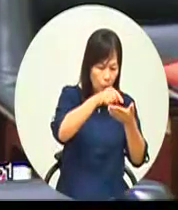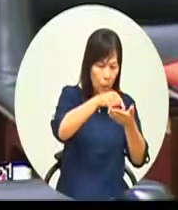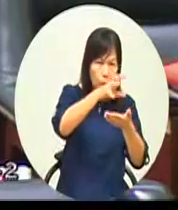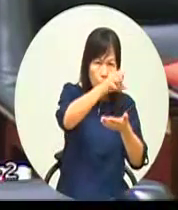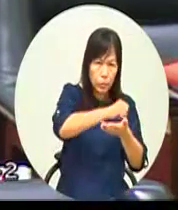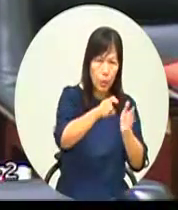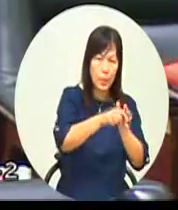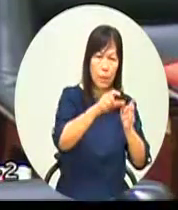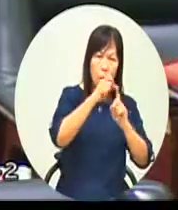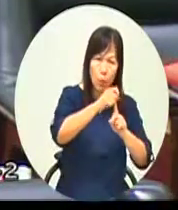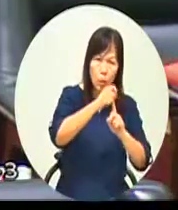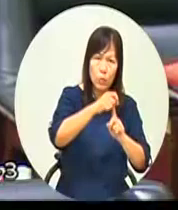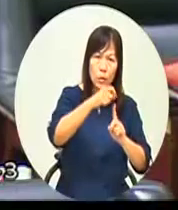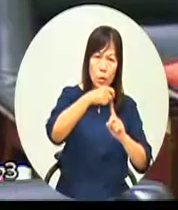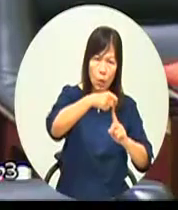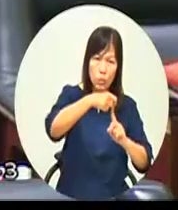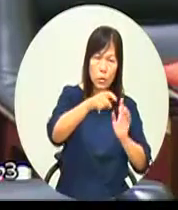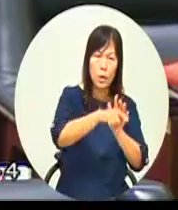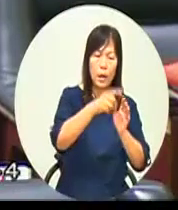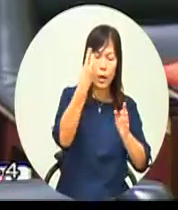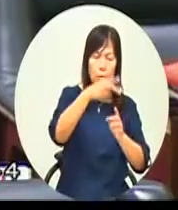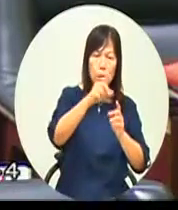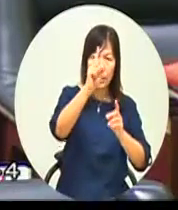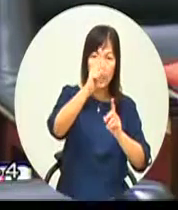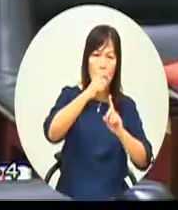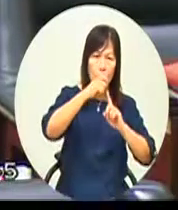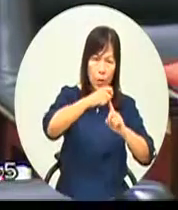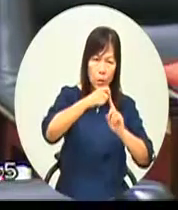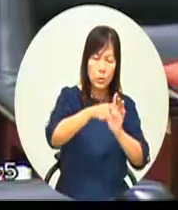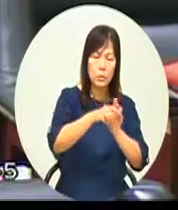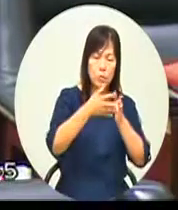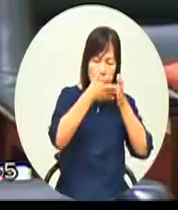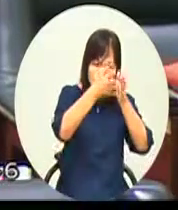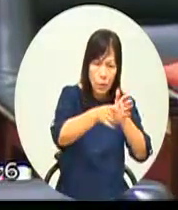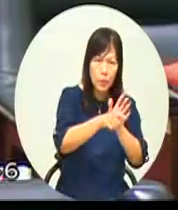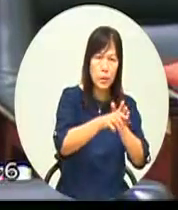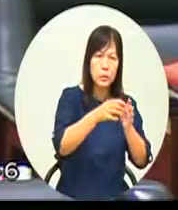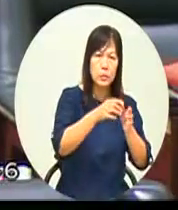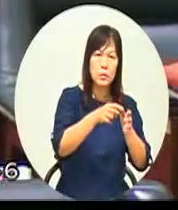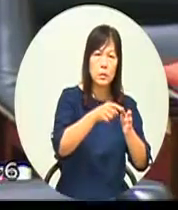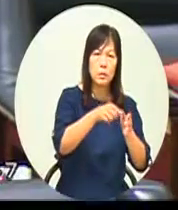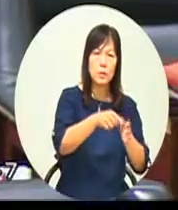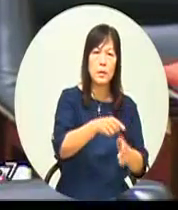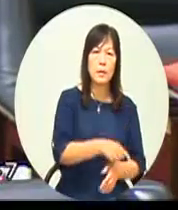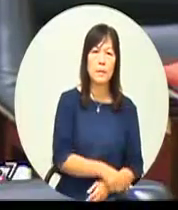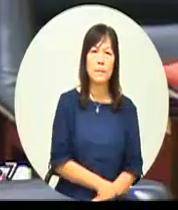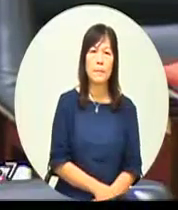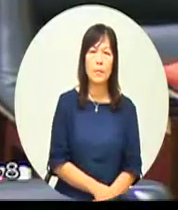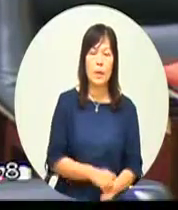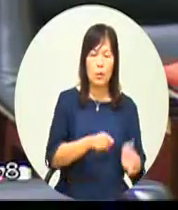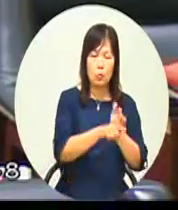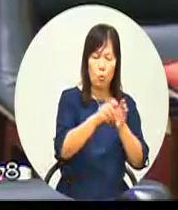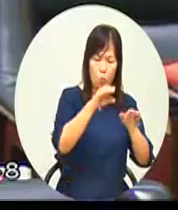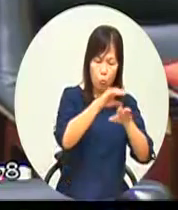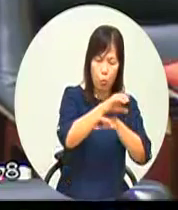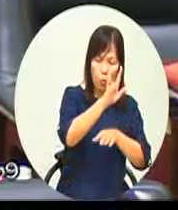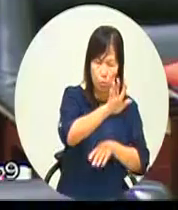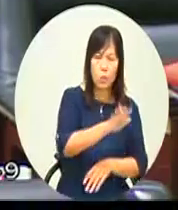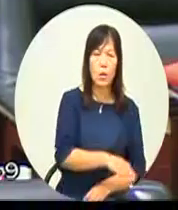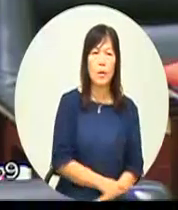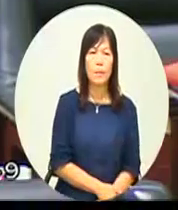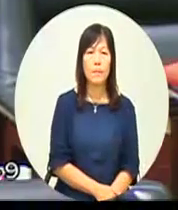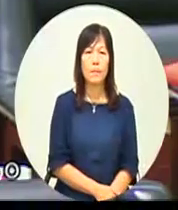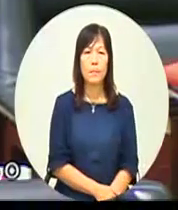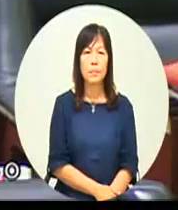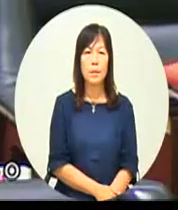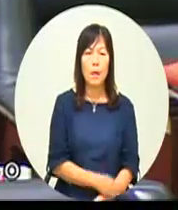北还有一个公车就是。专门是宝可梦的抓宝专车哦，它沿路就可以